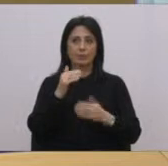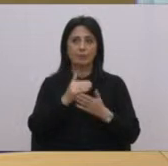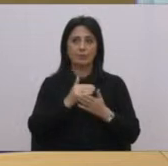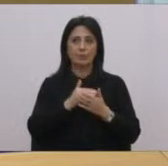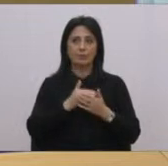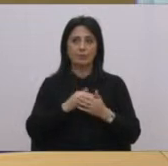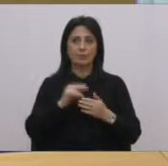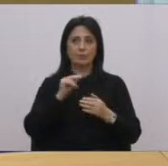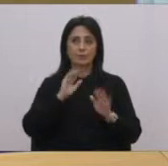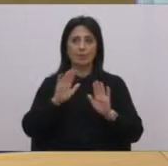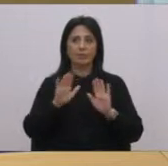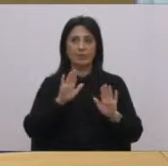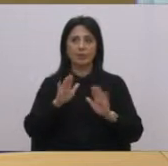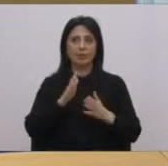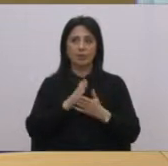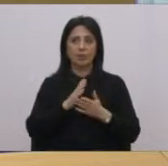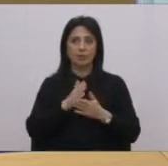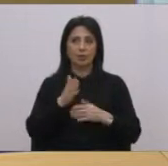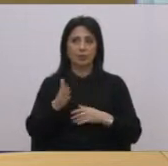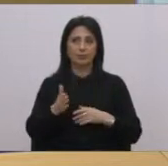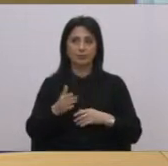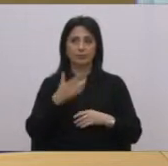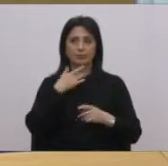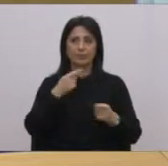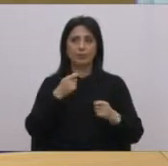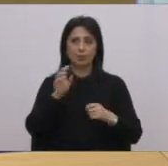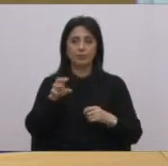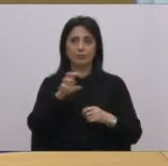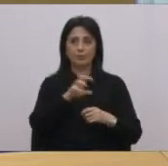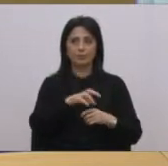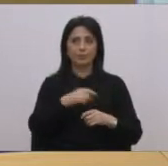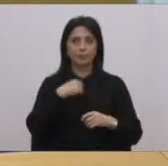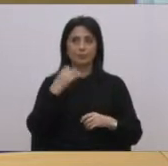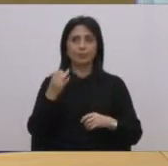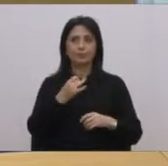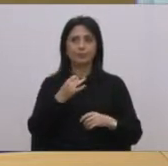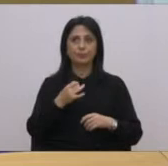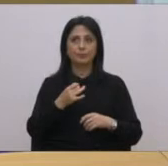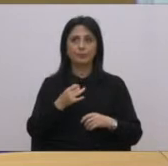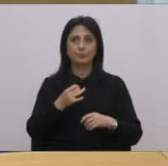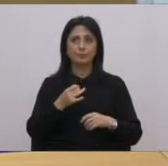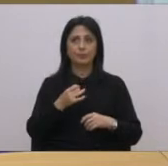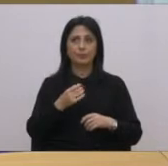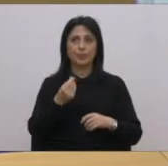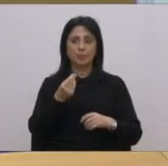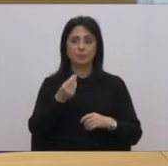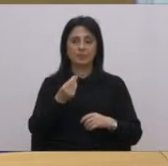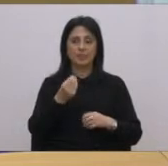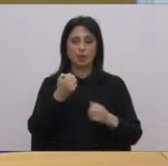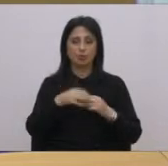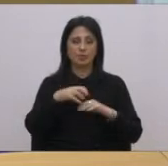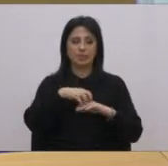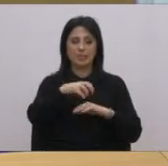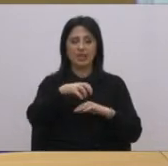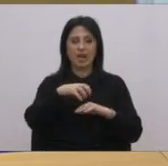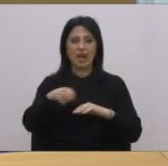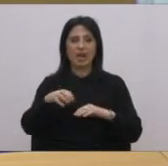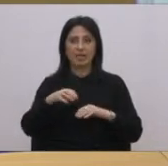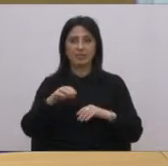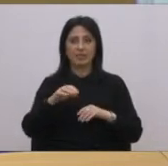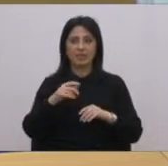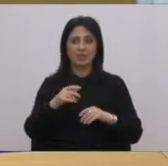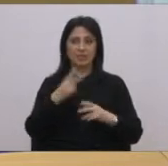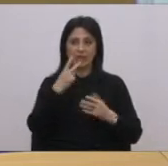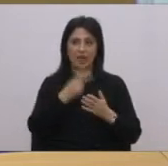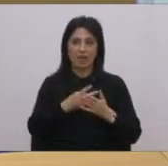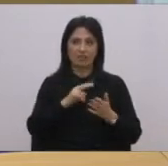პროგრამების ადმინისტრატორები არიან მუნიციპალიტეტები და მე მაინტერესებს, ანუ ფისკალური დეცენტრალიზაციის კუთხით საერთოდ